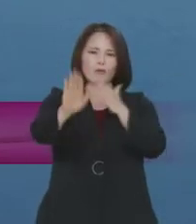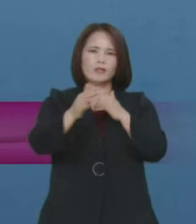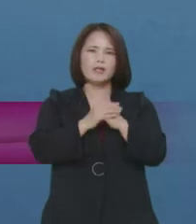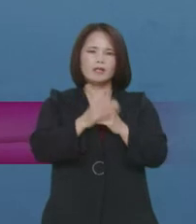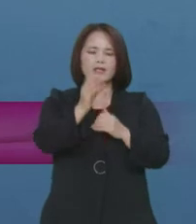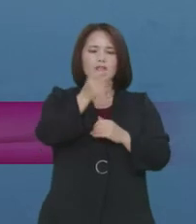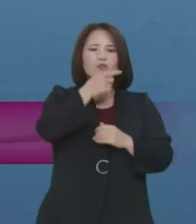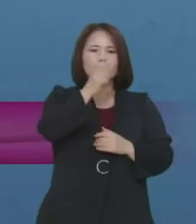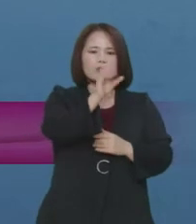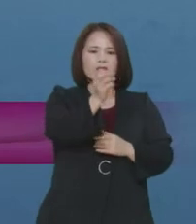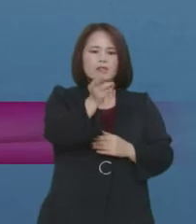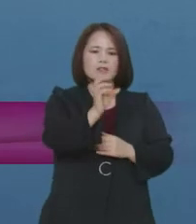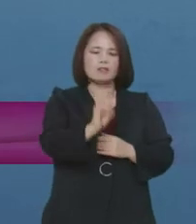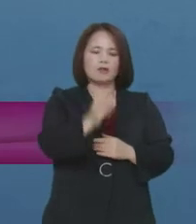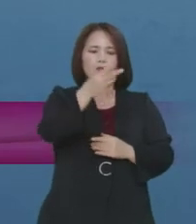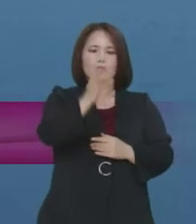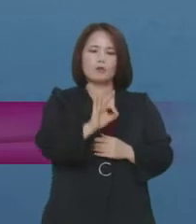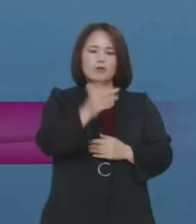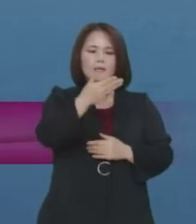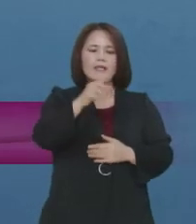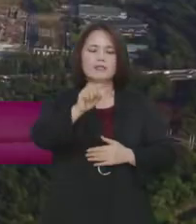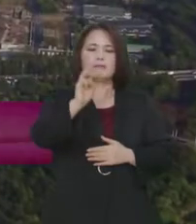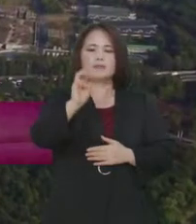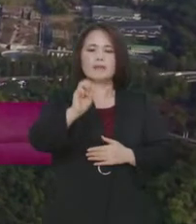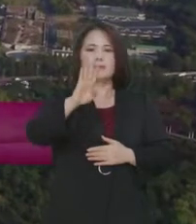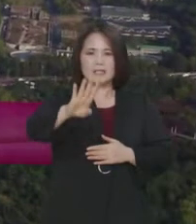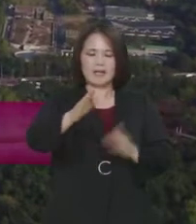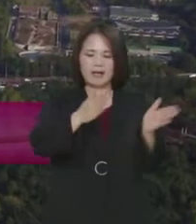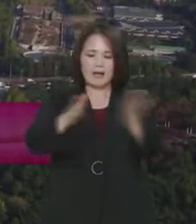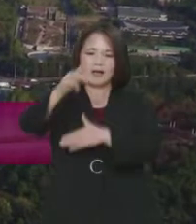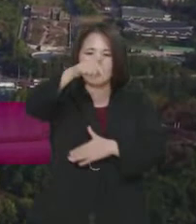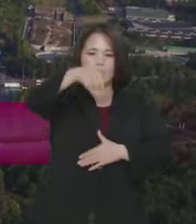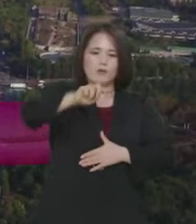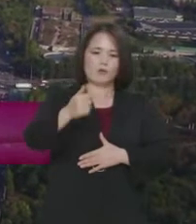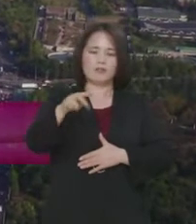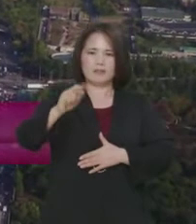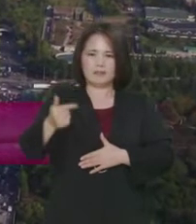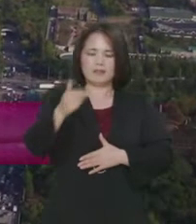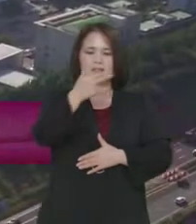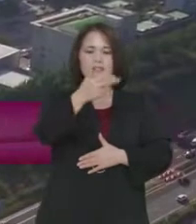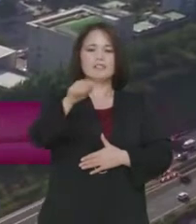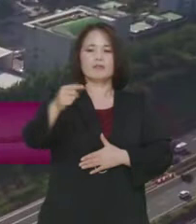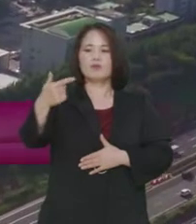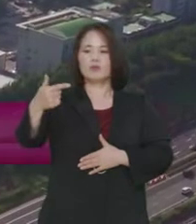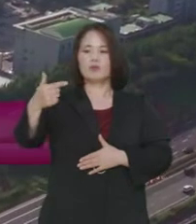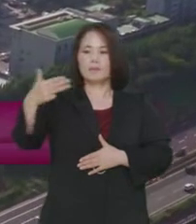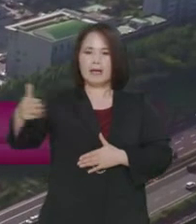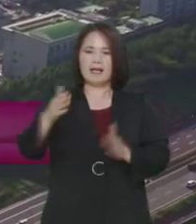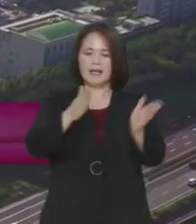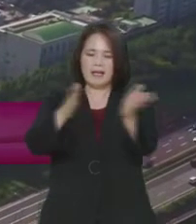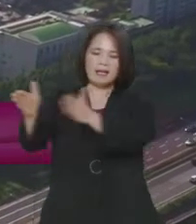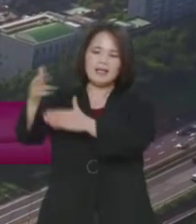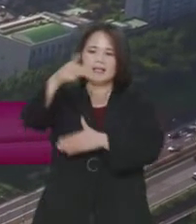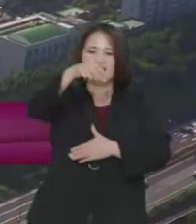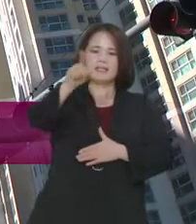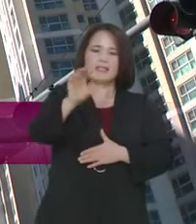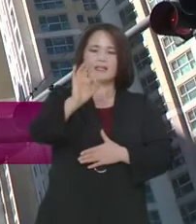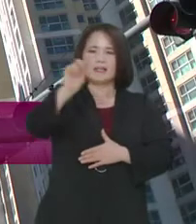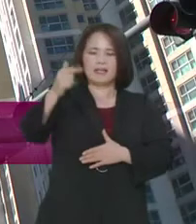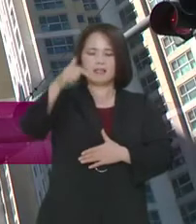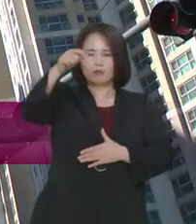영통 구운 8.3 4% 억원 청구는 7.6 8% 주 안구는 3.4%